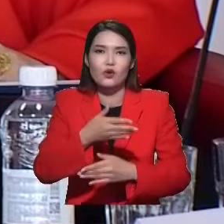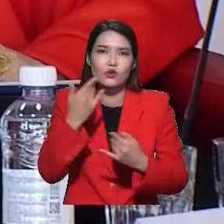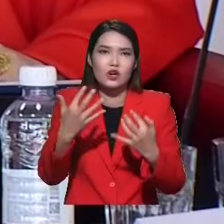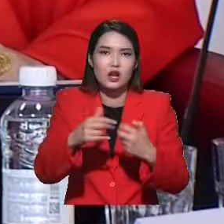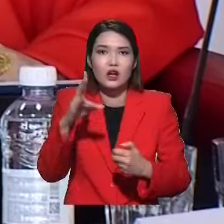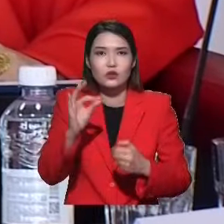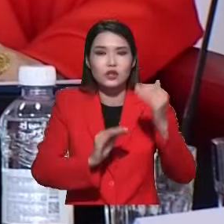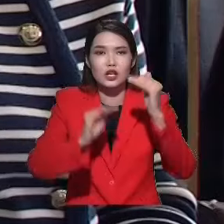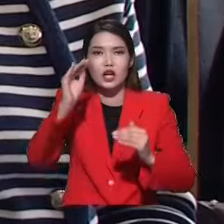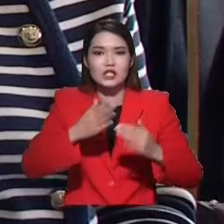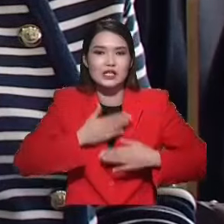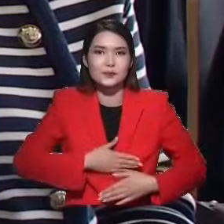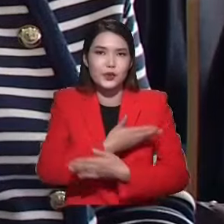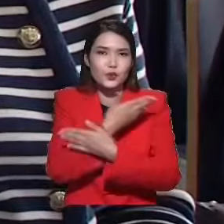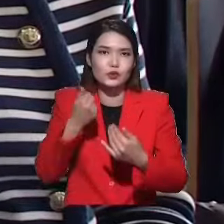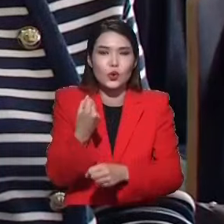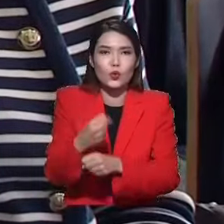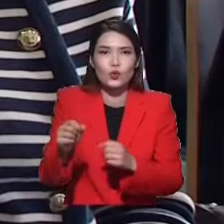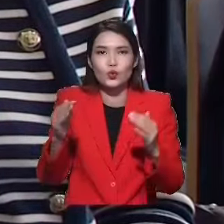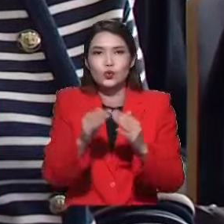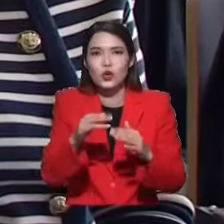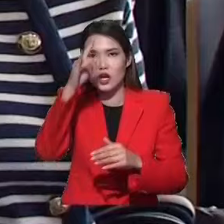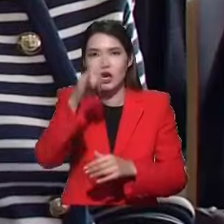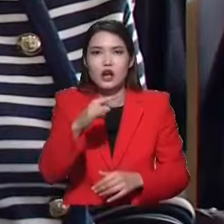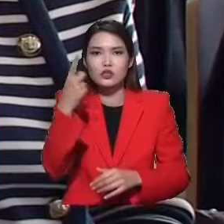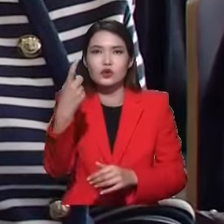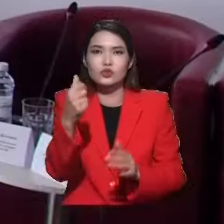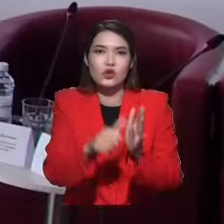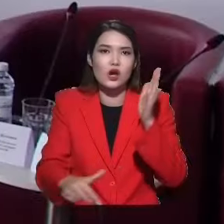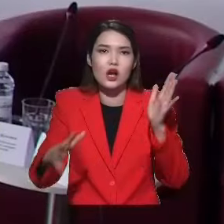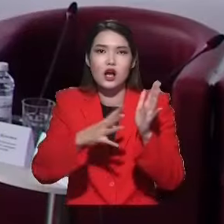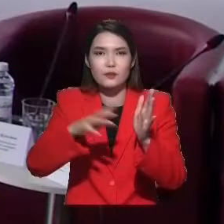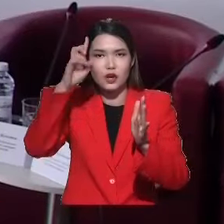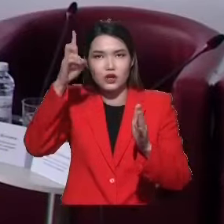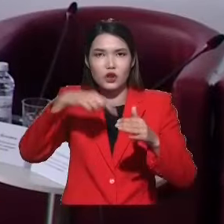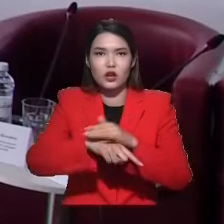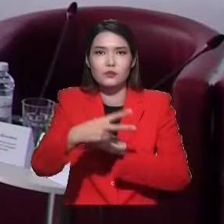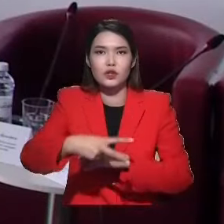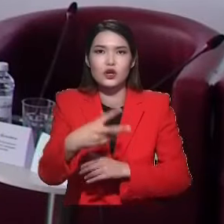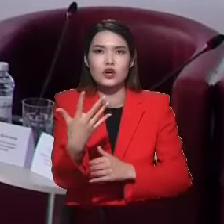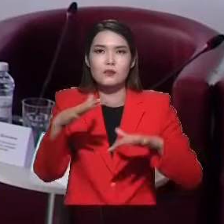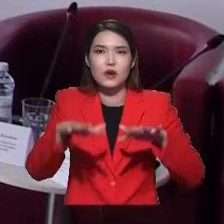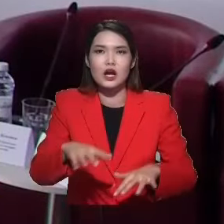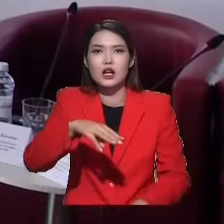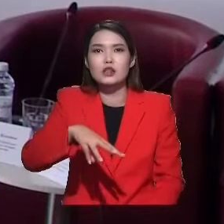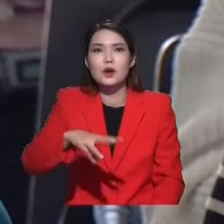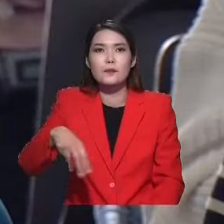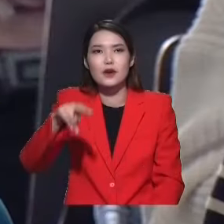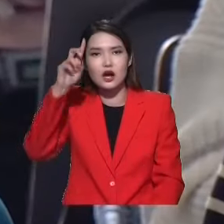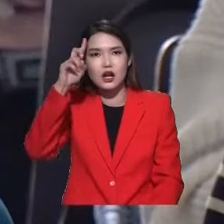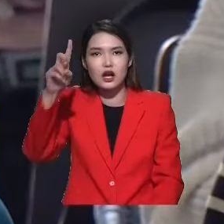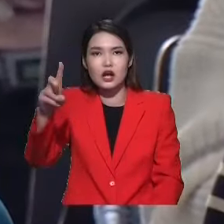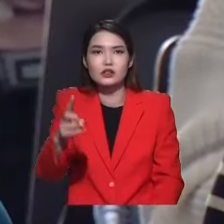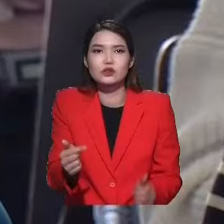Бірақ статистика мәз емес. Зорлық-зомбылық бойынша Қазақстан 169 елдің ішінде 25-ші орында. Ал тымыды мемлекеттер арасында